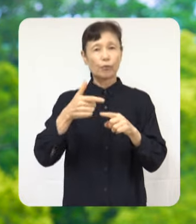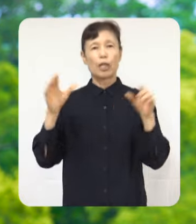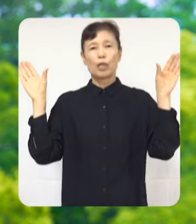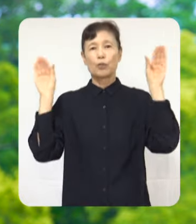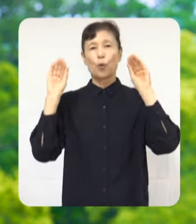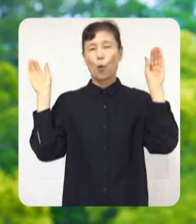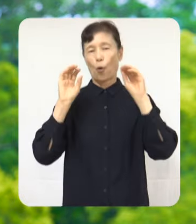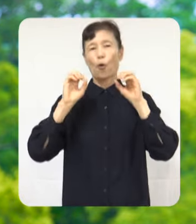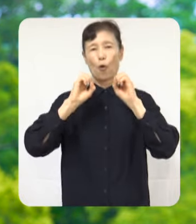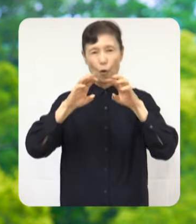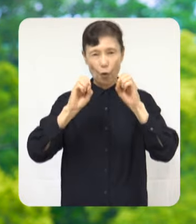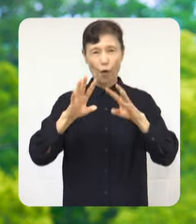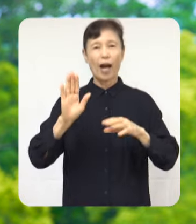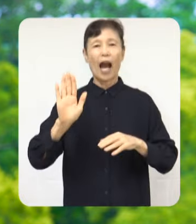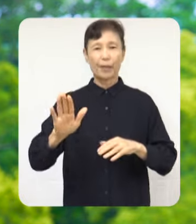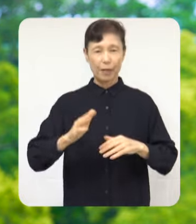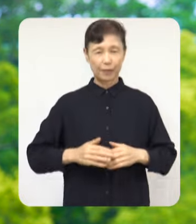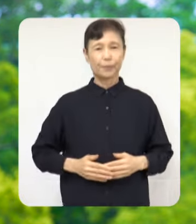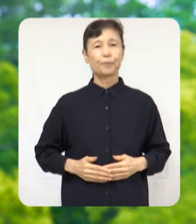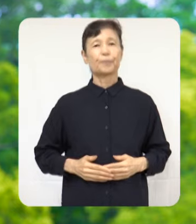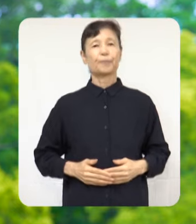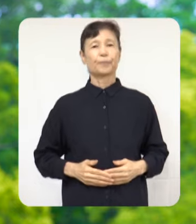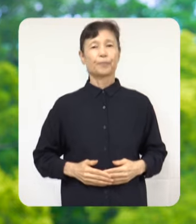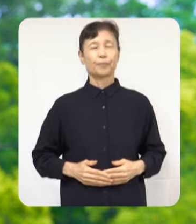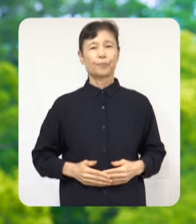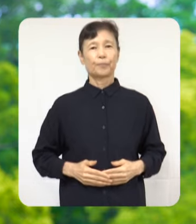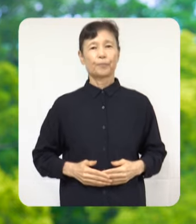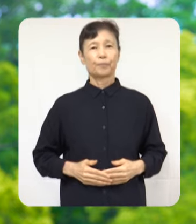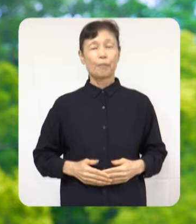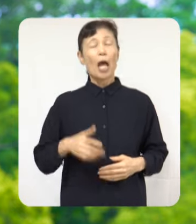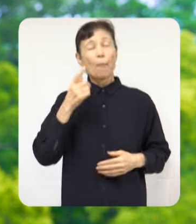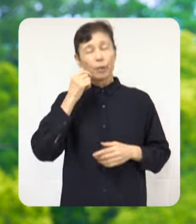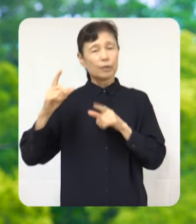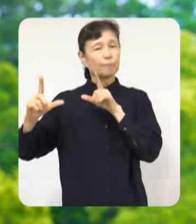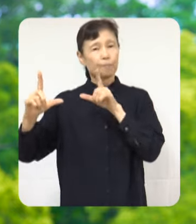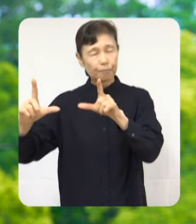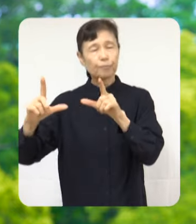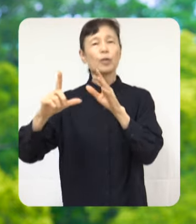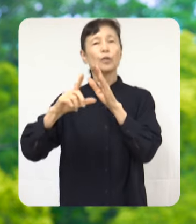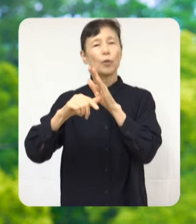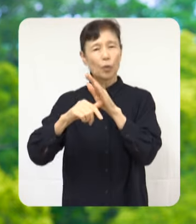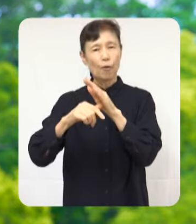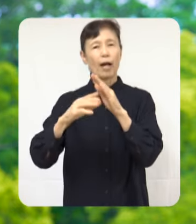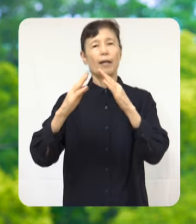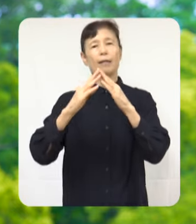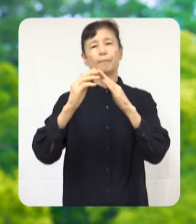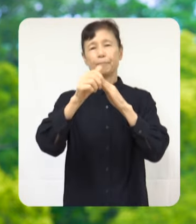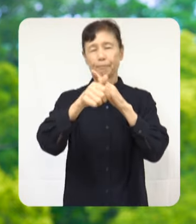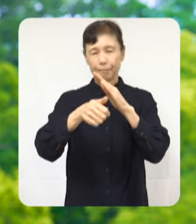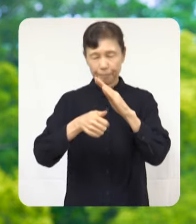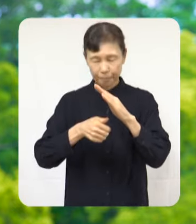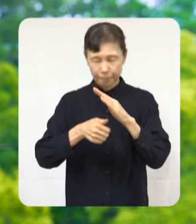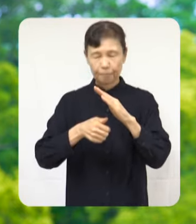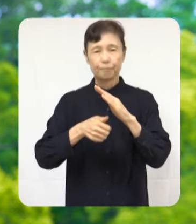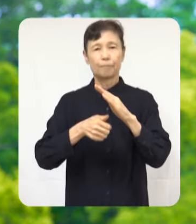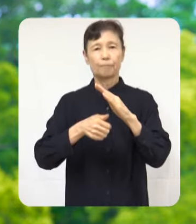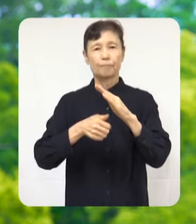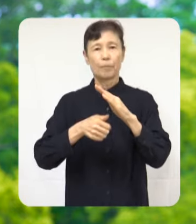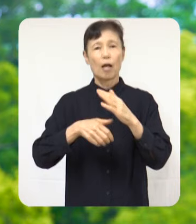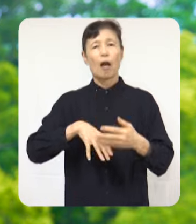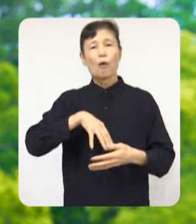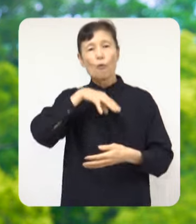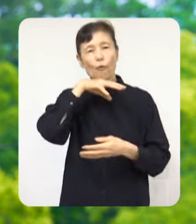負の公式Xなどを通して発信していきます発表があった時には不要普及の外出は